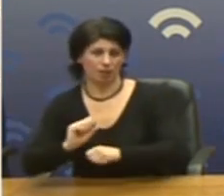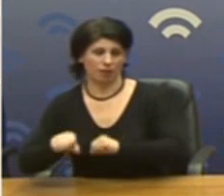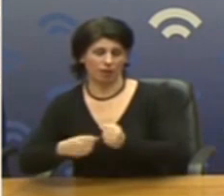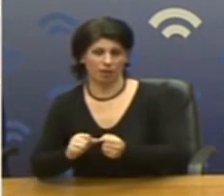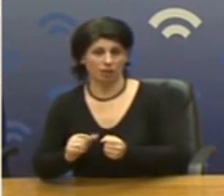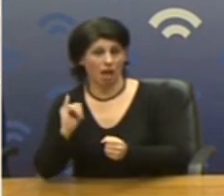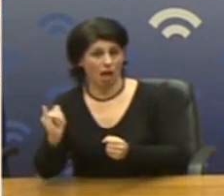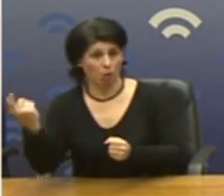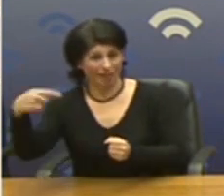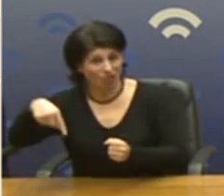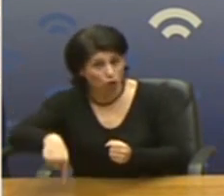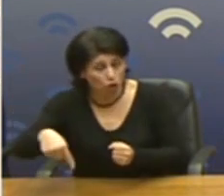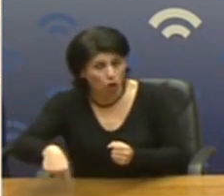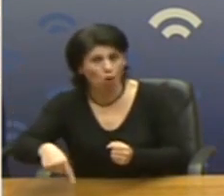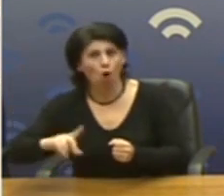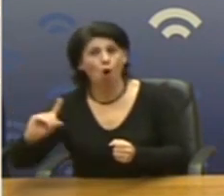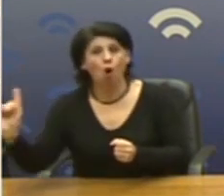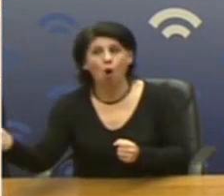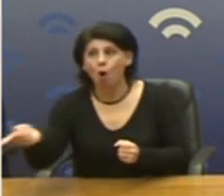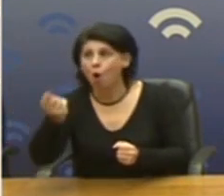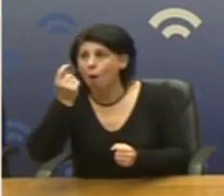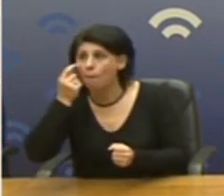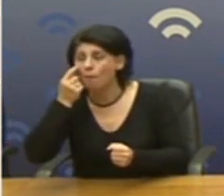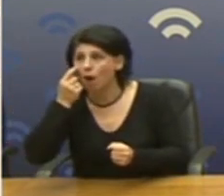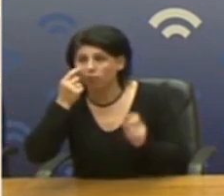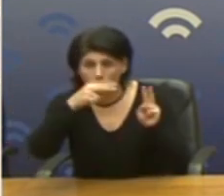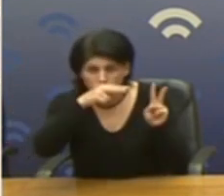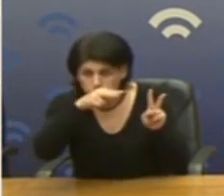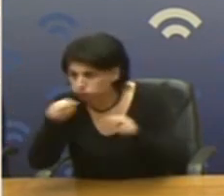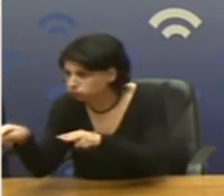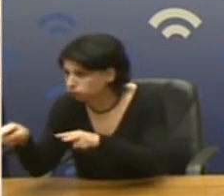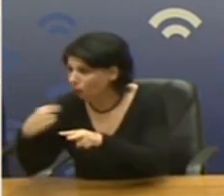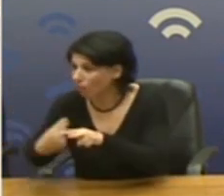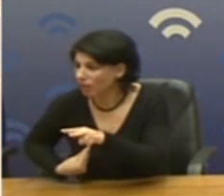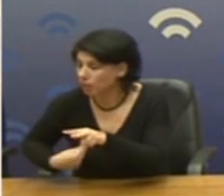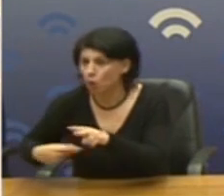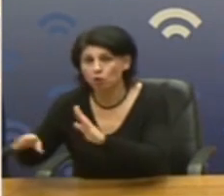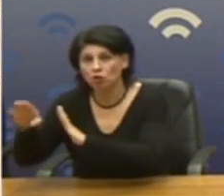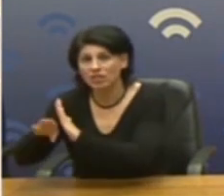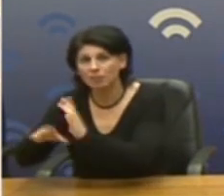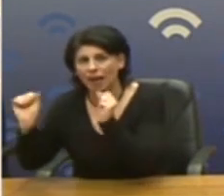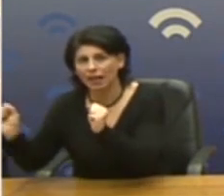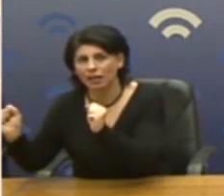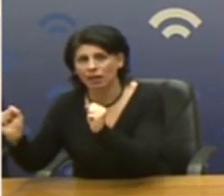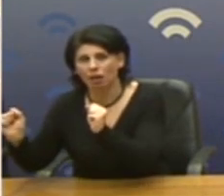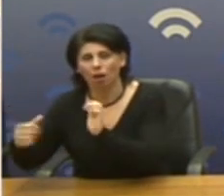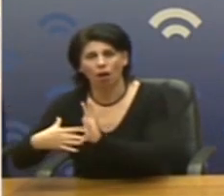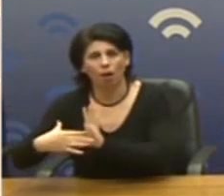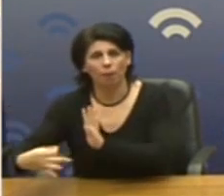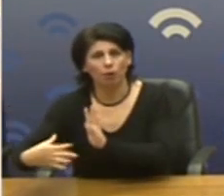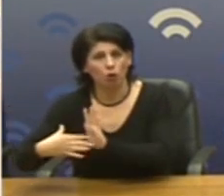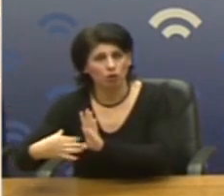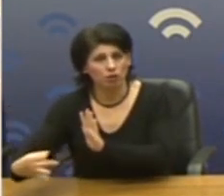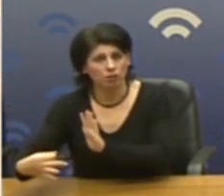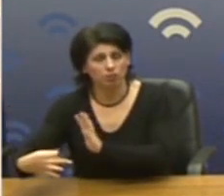Ακόμα και τώρα που όλα τα μάτια είναι στραμμένα στο δημόσιο σύστημα υγείας, οι προσλήψεις